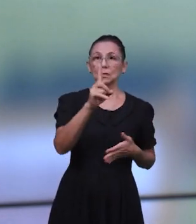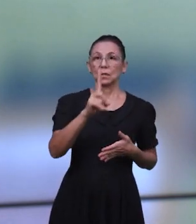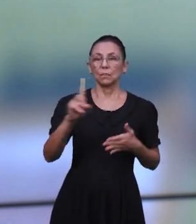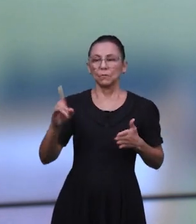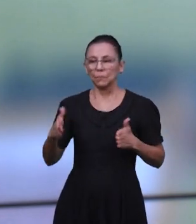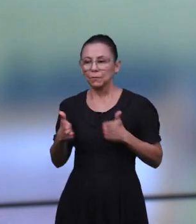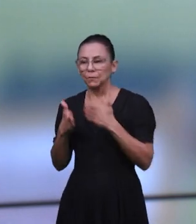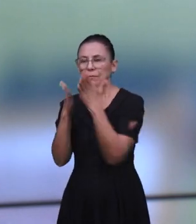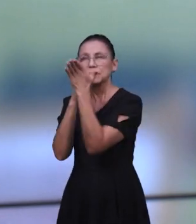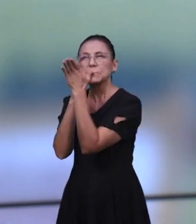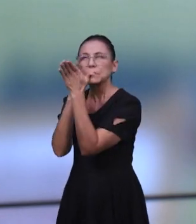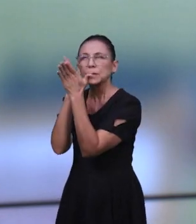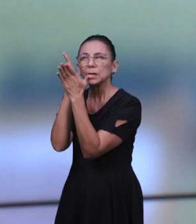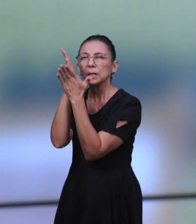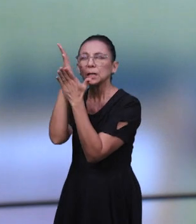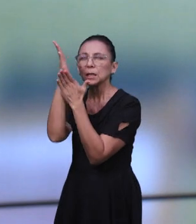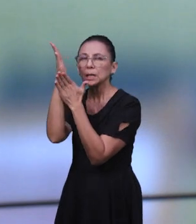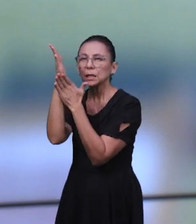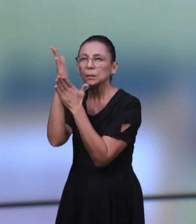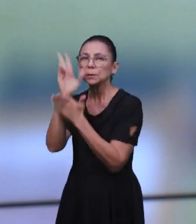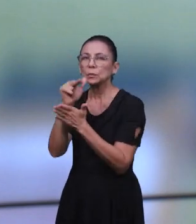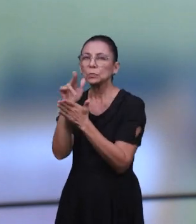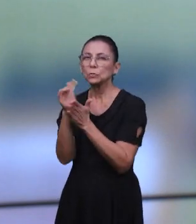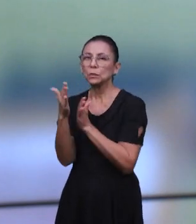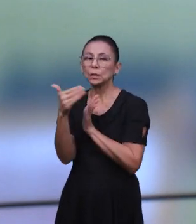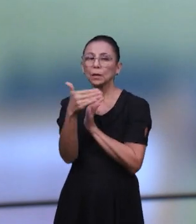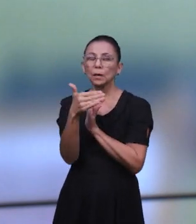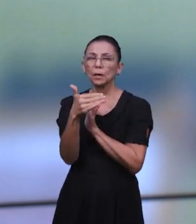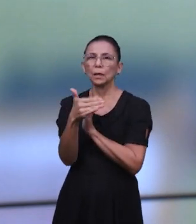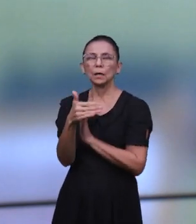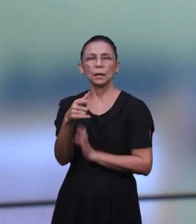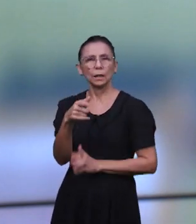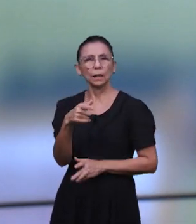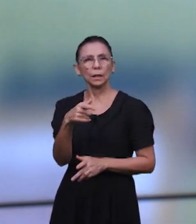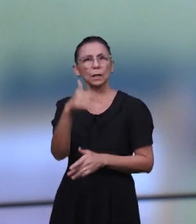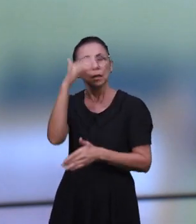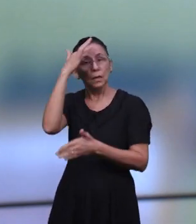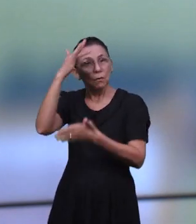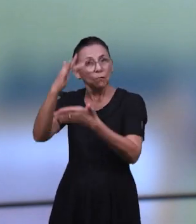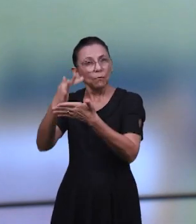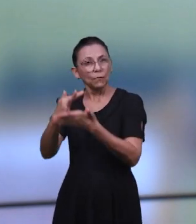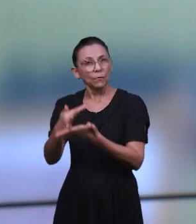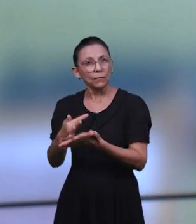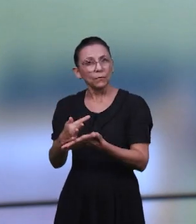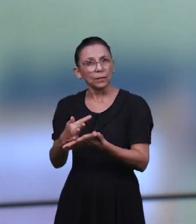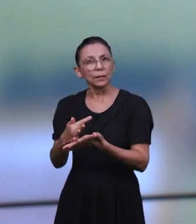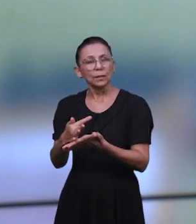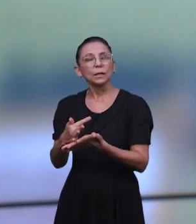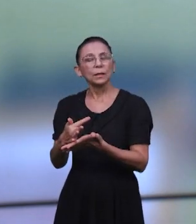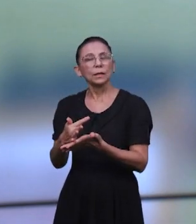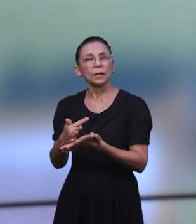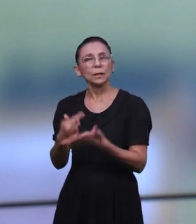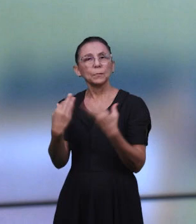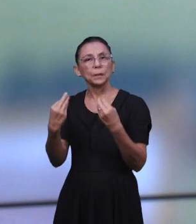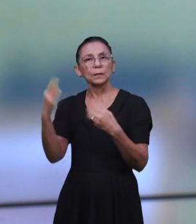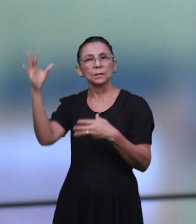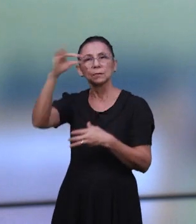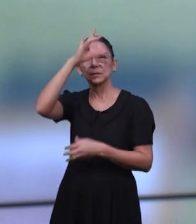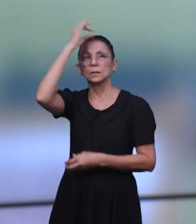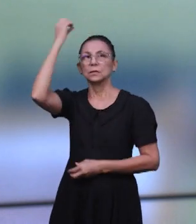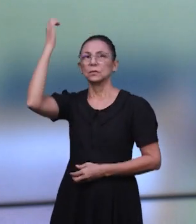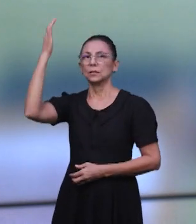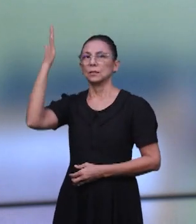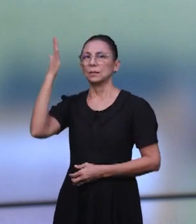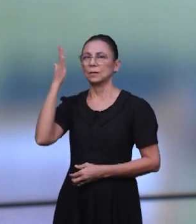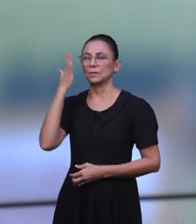Nous allons progresser sans vaciller. Priez avec foi afin que le Saint-Esprit de Dieu